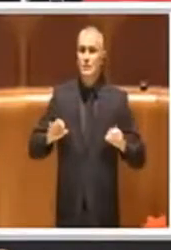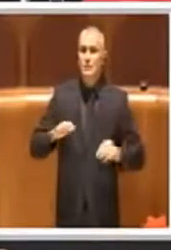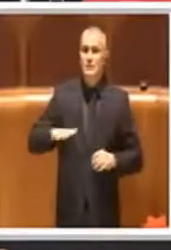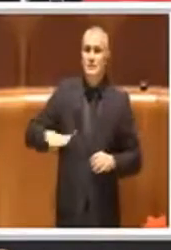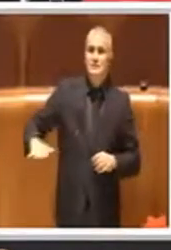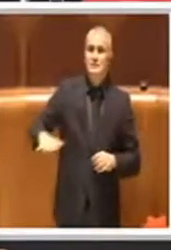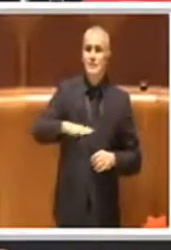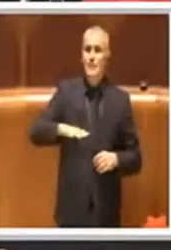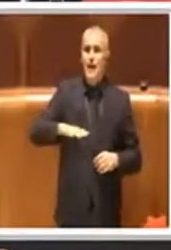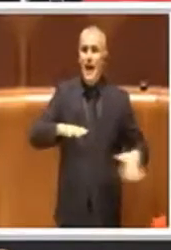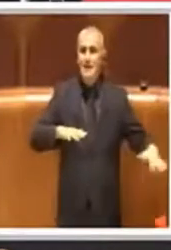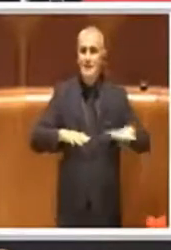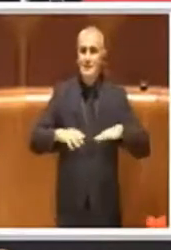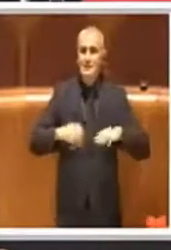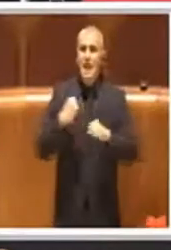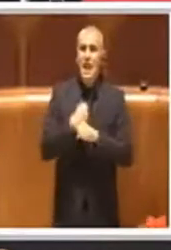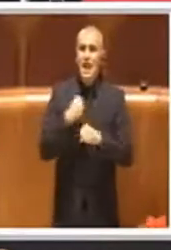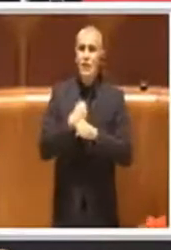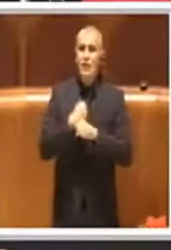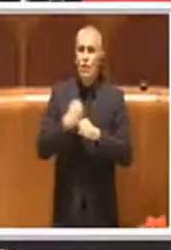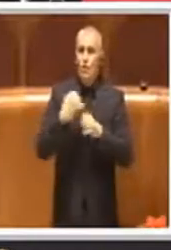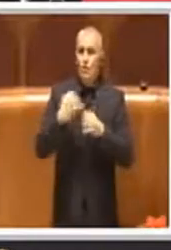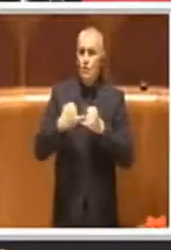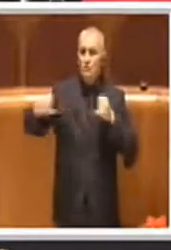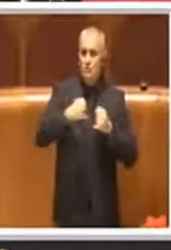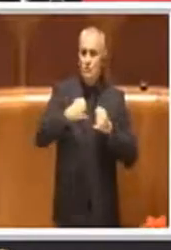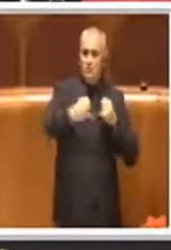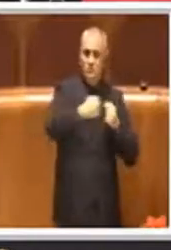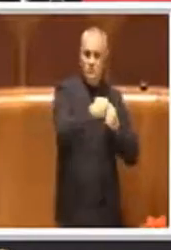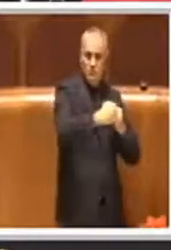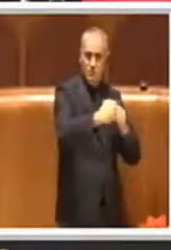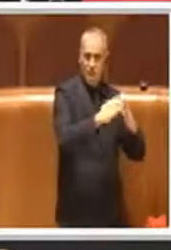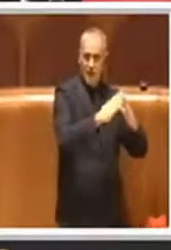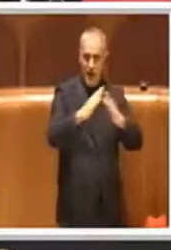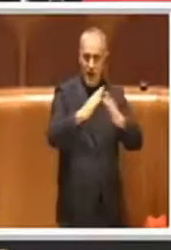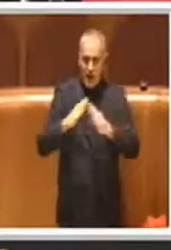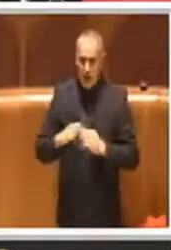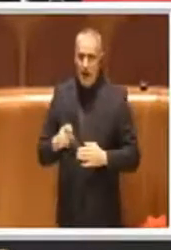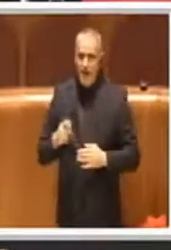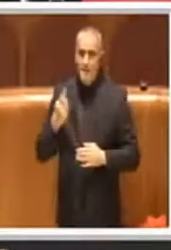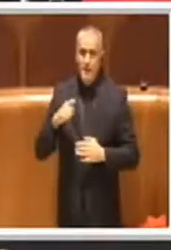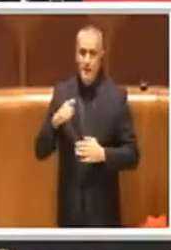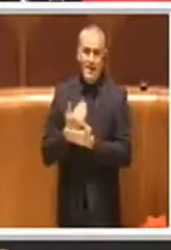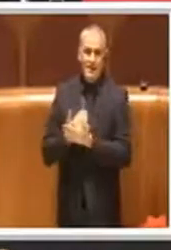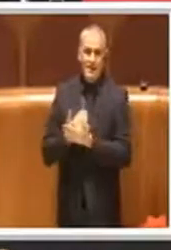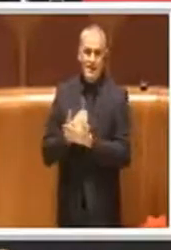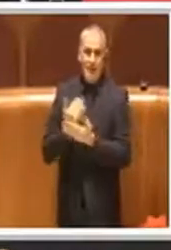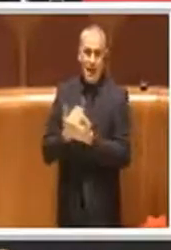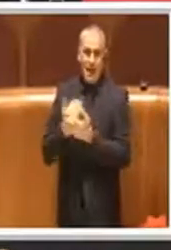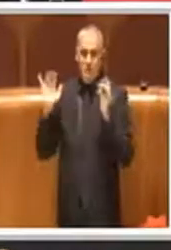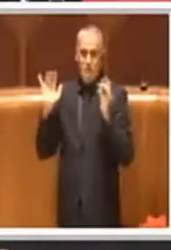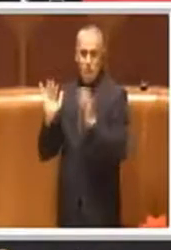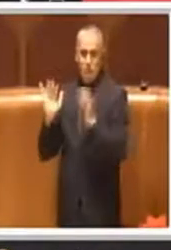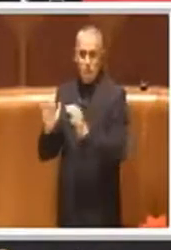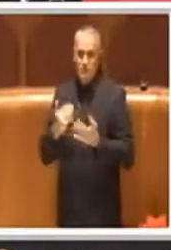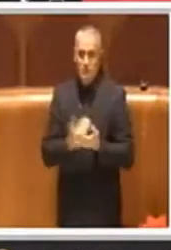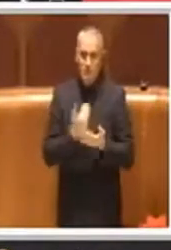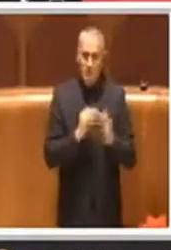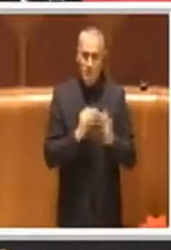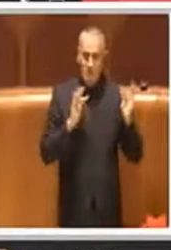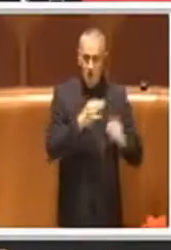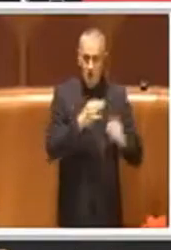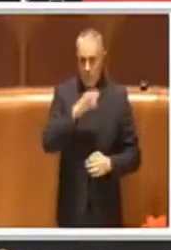smart working, anche magari attraverso strumenti di prenotazione per evitare gli affollamenti, dove lavorare e